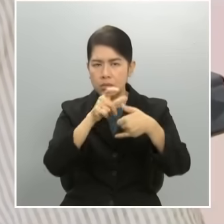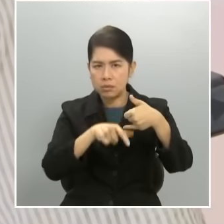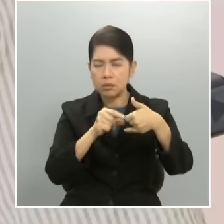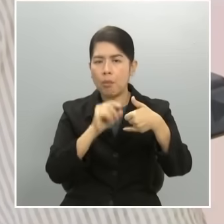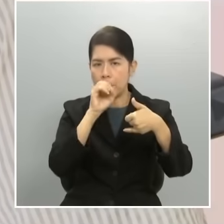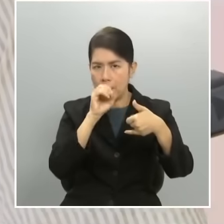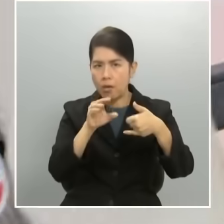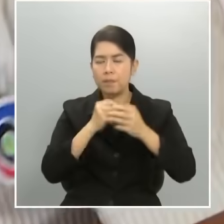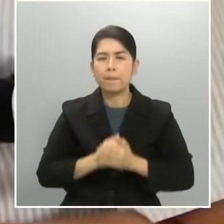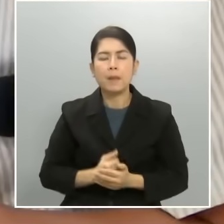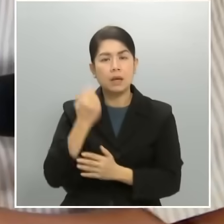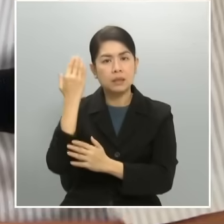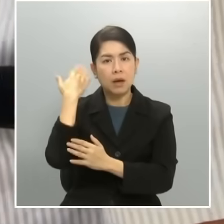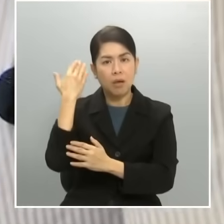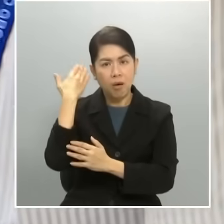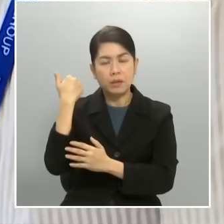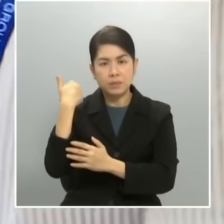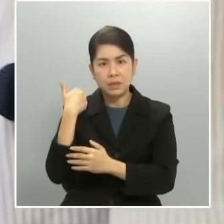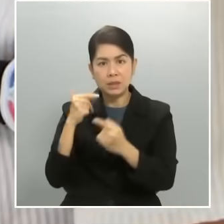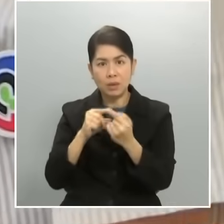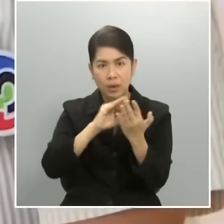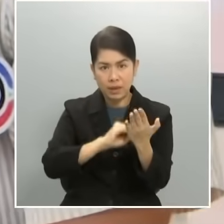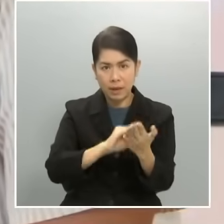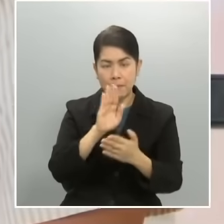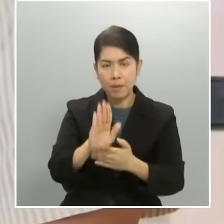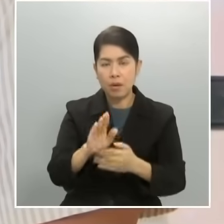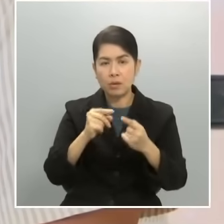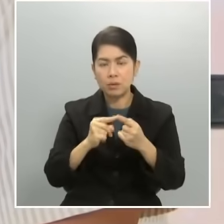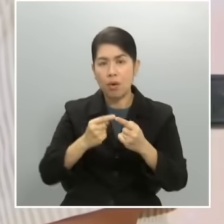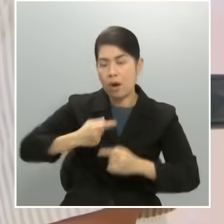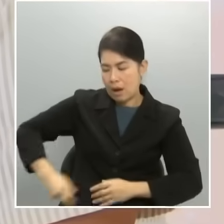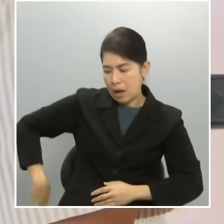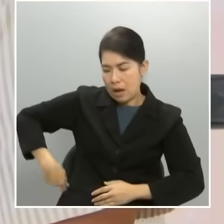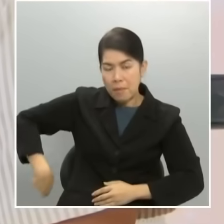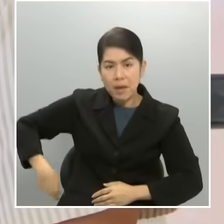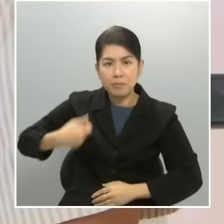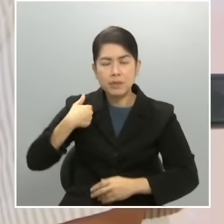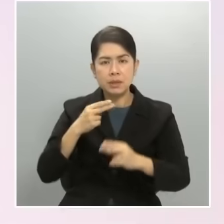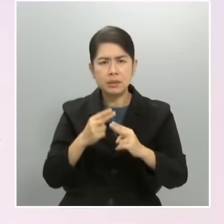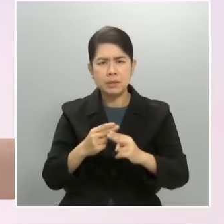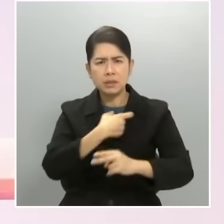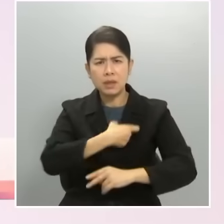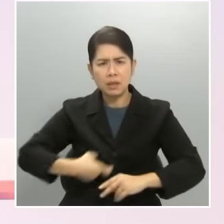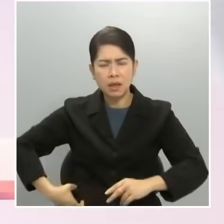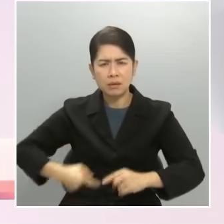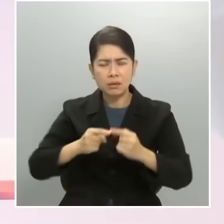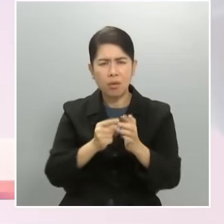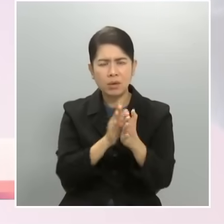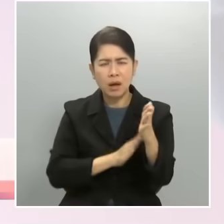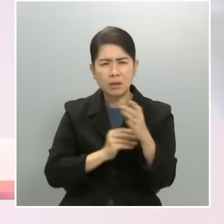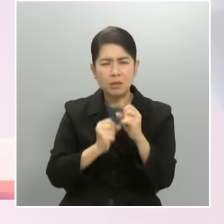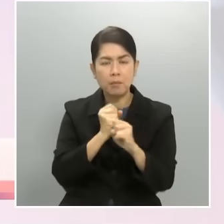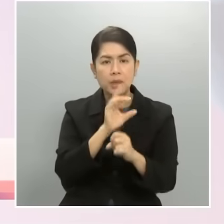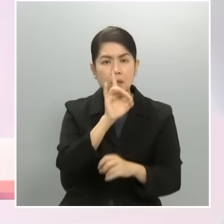ในประวัติศาสตร์จารึกของเขมรโบราณหากย้อนไปในสมัยพระชัยวรมันที่ 7หรือ 800ปีก่อนไม่